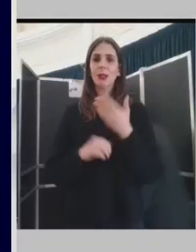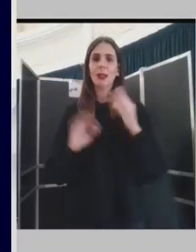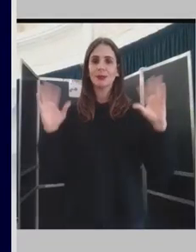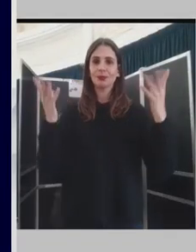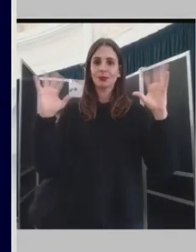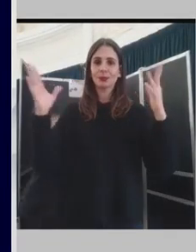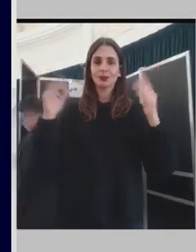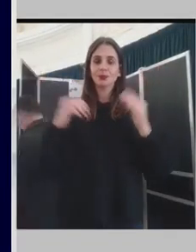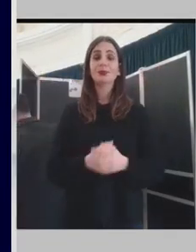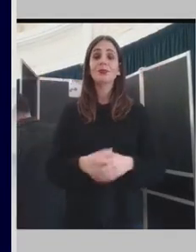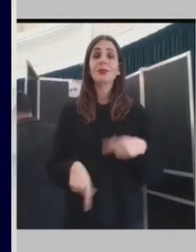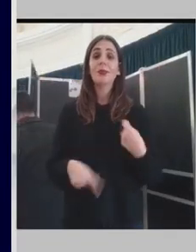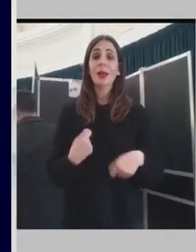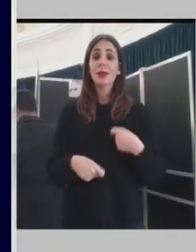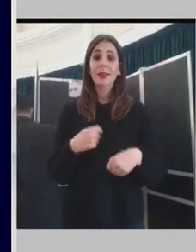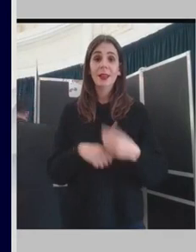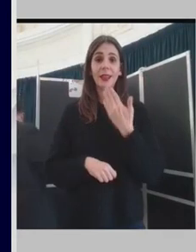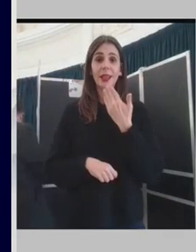Grazie a lei, Presidente.